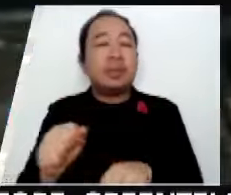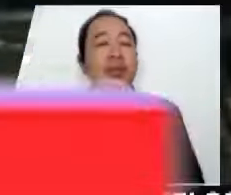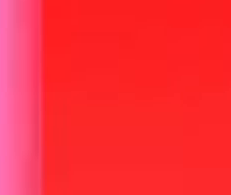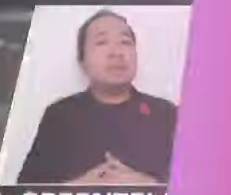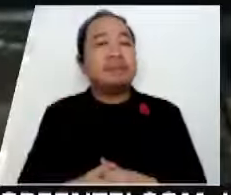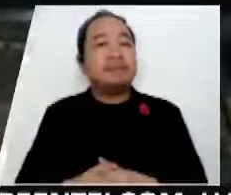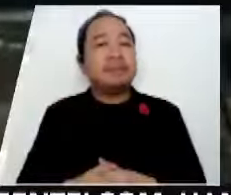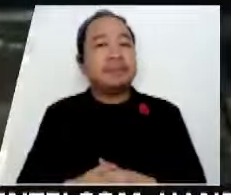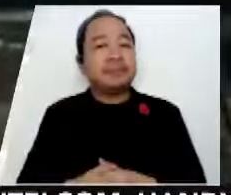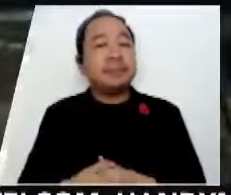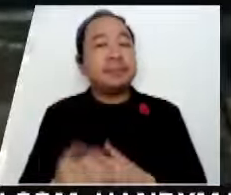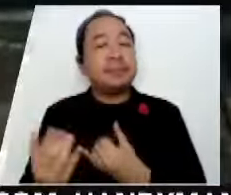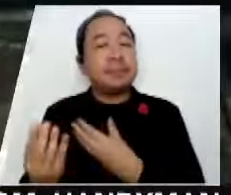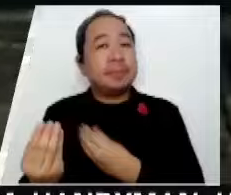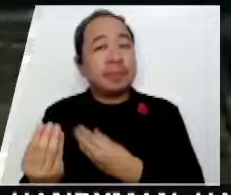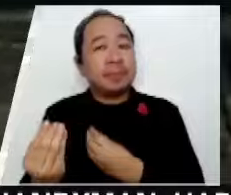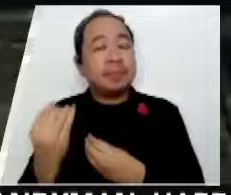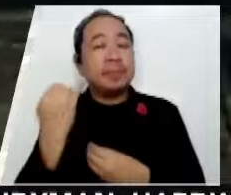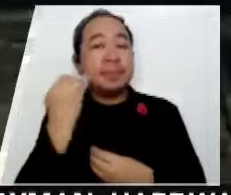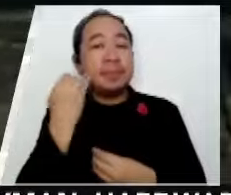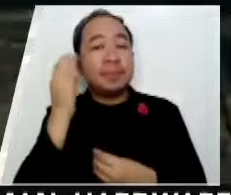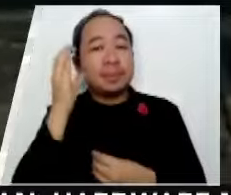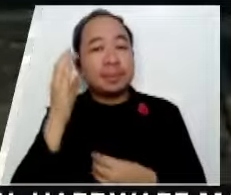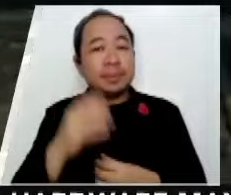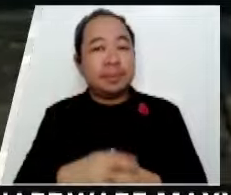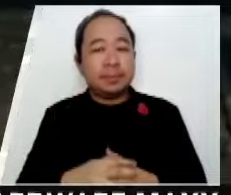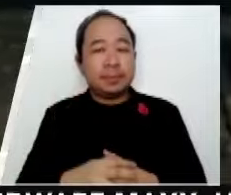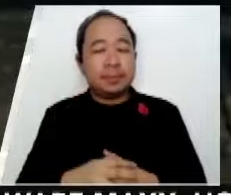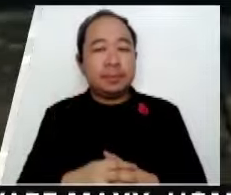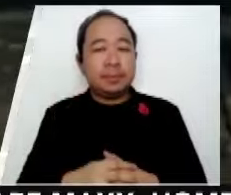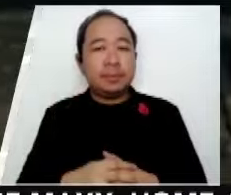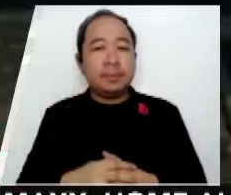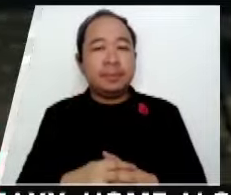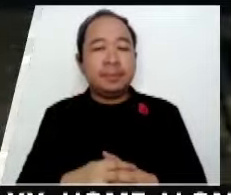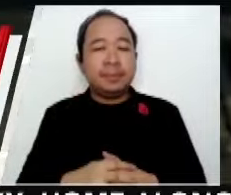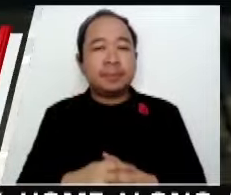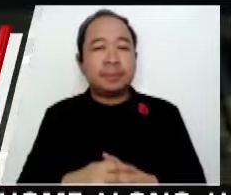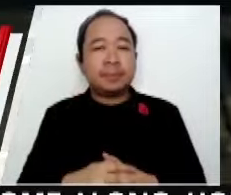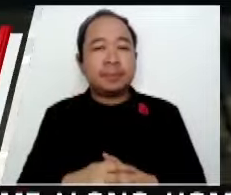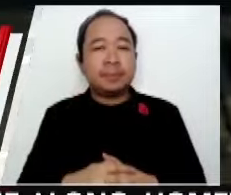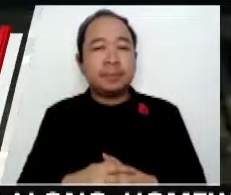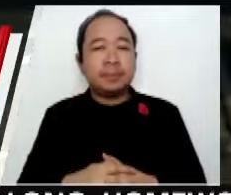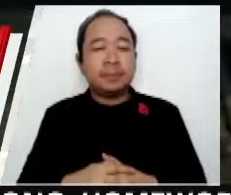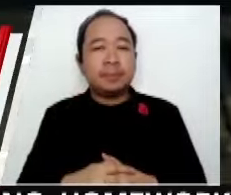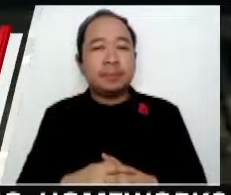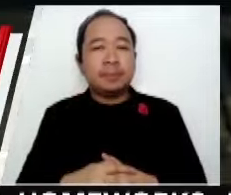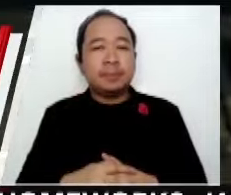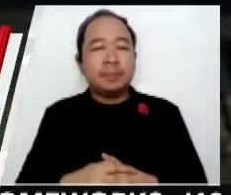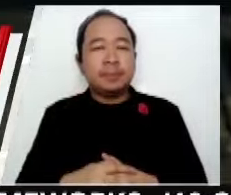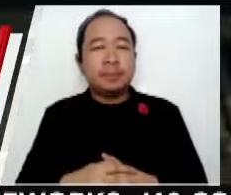John? Atom,